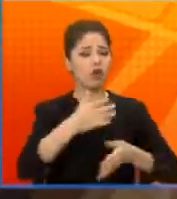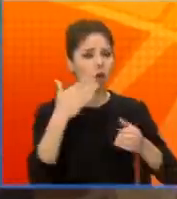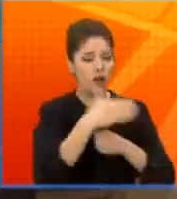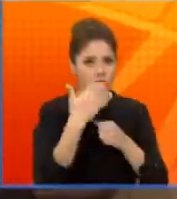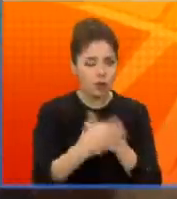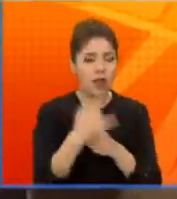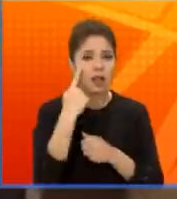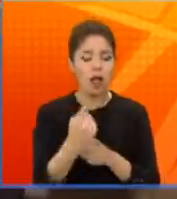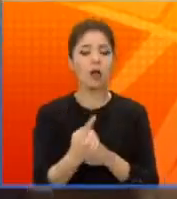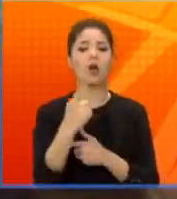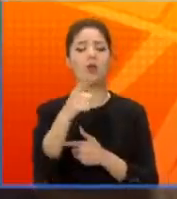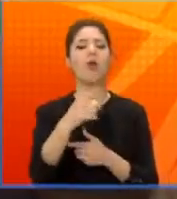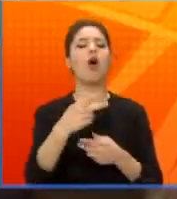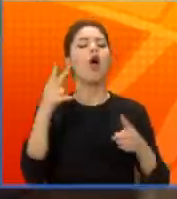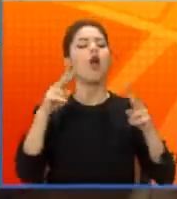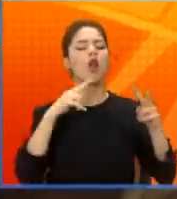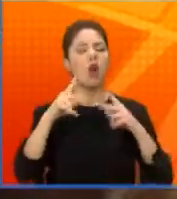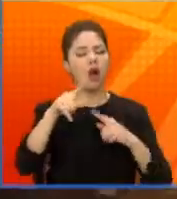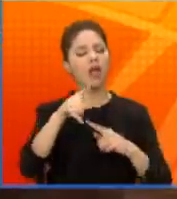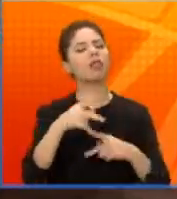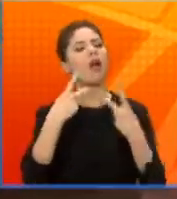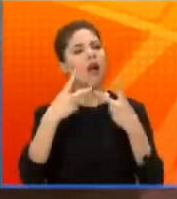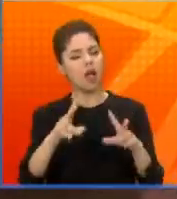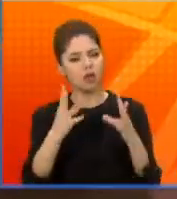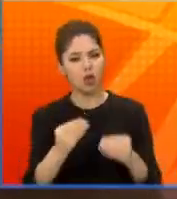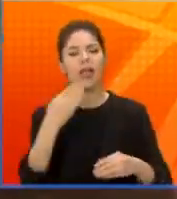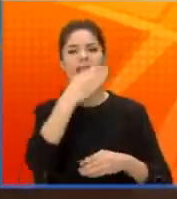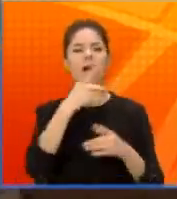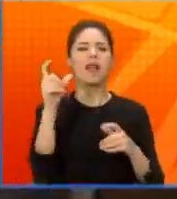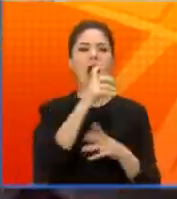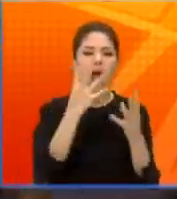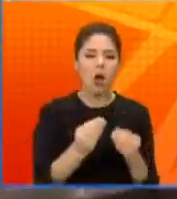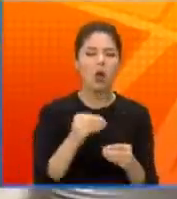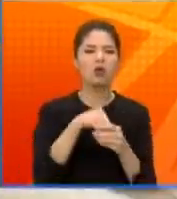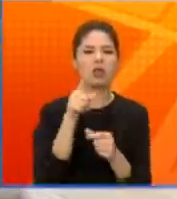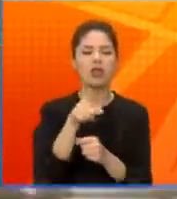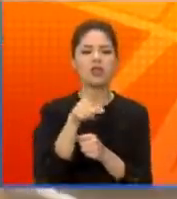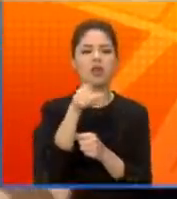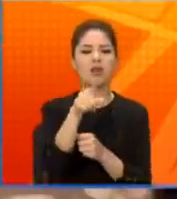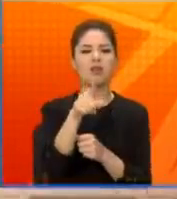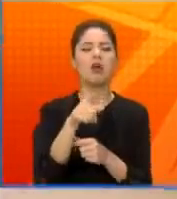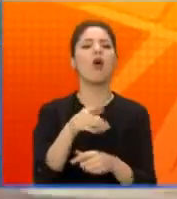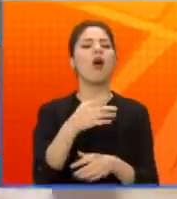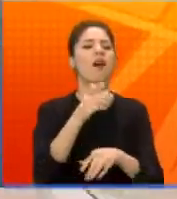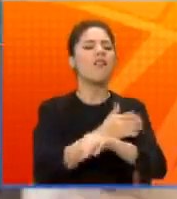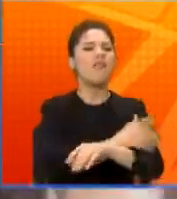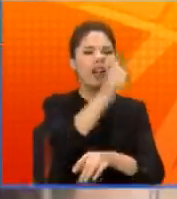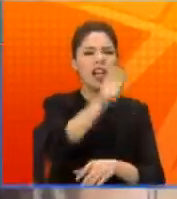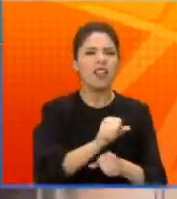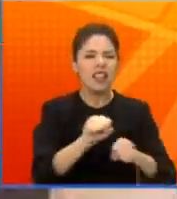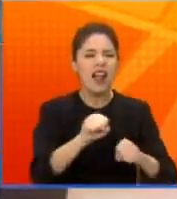çıkma kısıtlamasından restoranlar ve lokantalar muaf olacak. Ramazan ayına denk geldiği için bu kısıtlama vatandaş mağdur olmasın